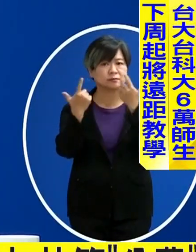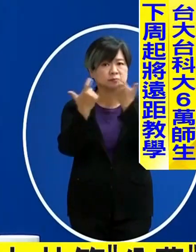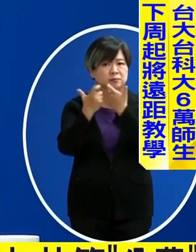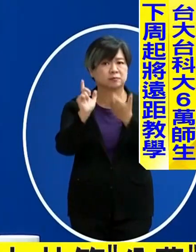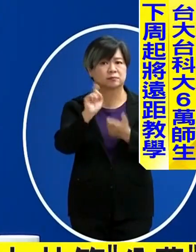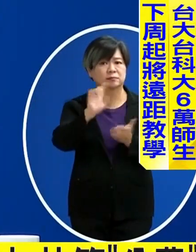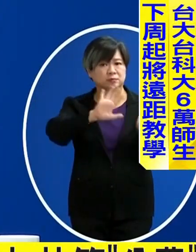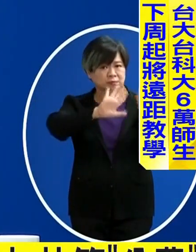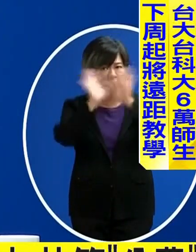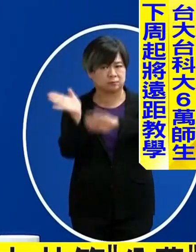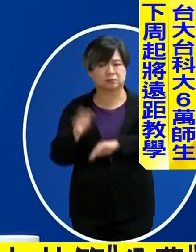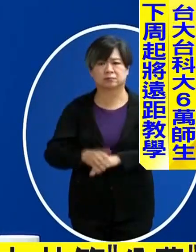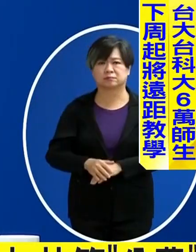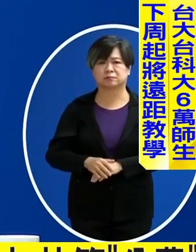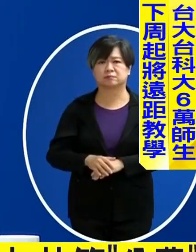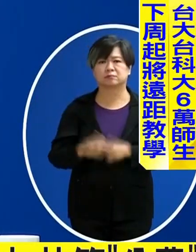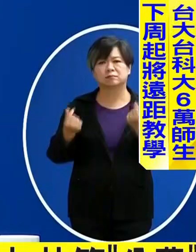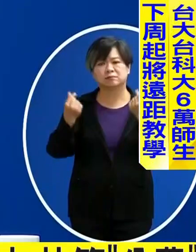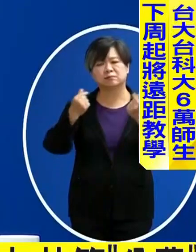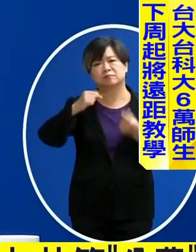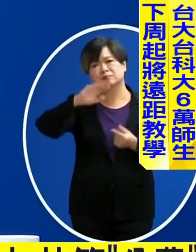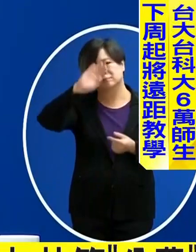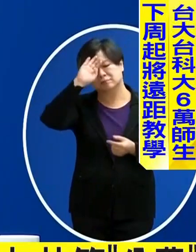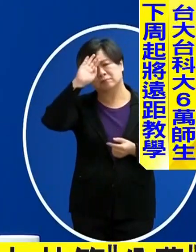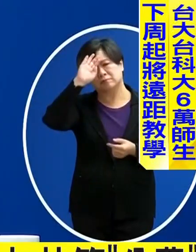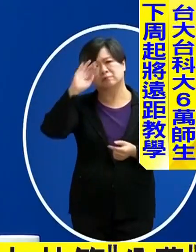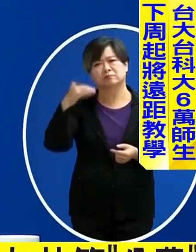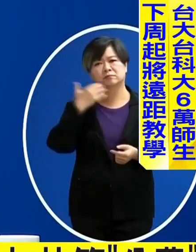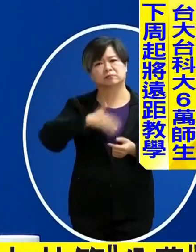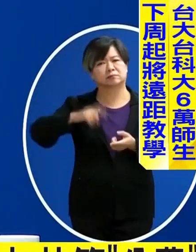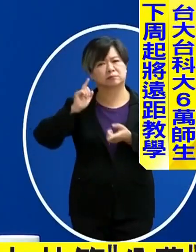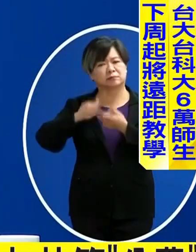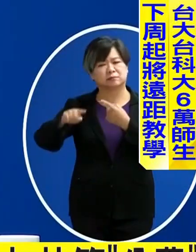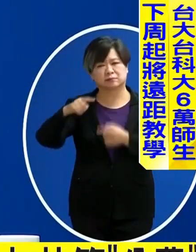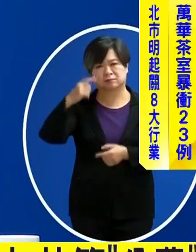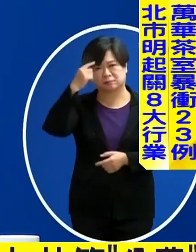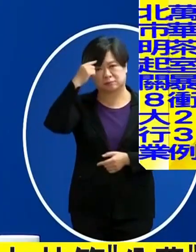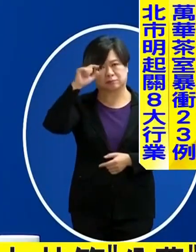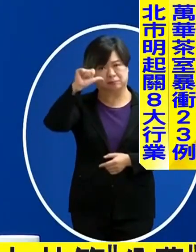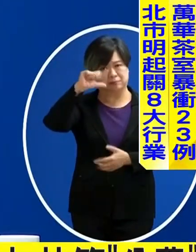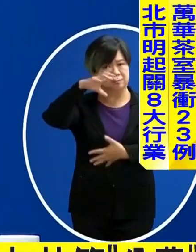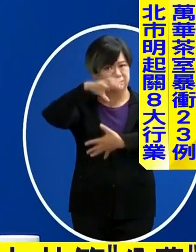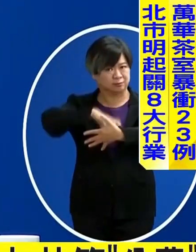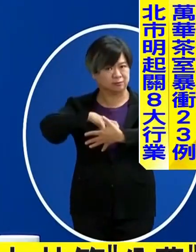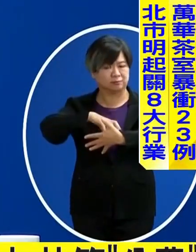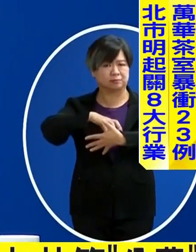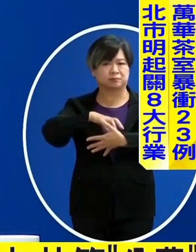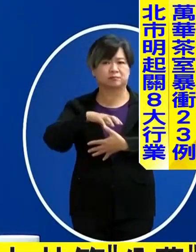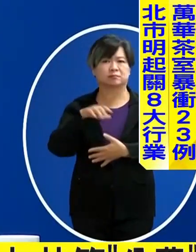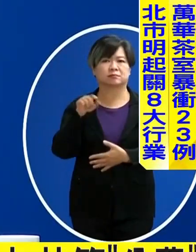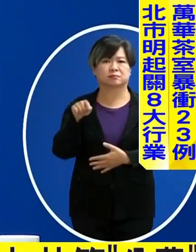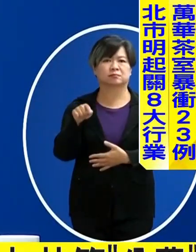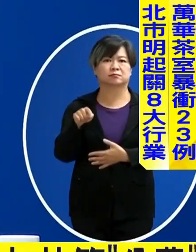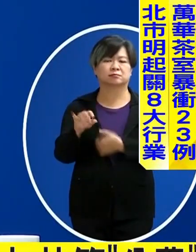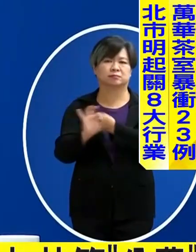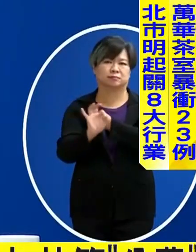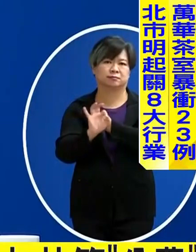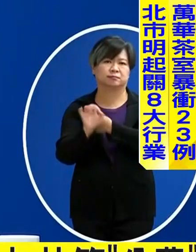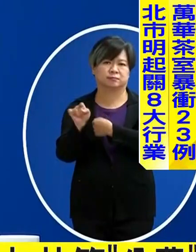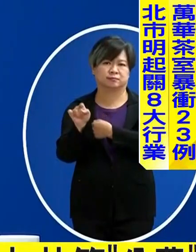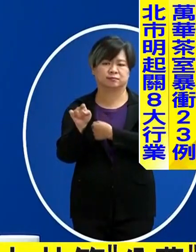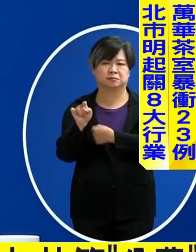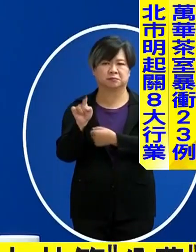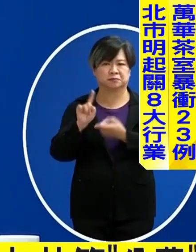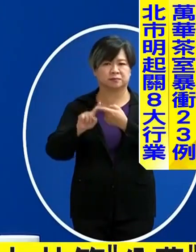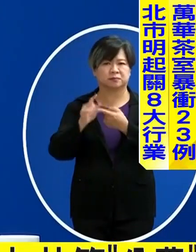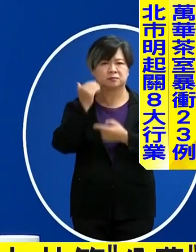于就是在发病就是有症状的发病的5天之内哦。那所以他对于如